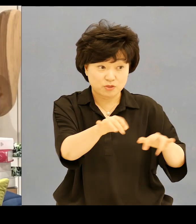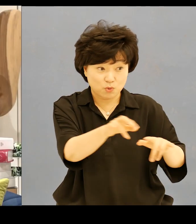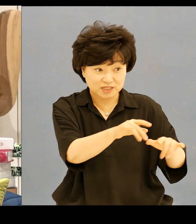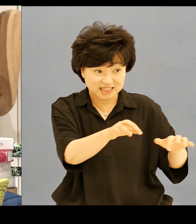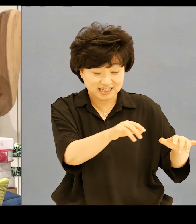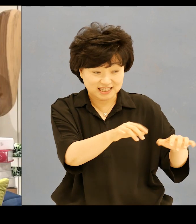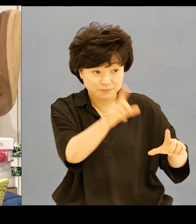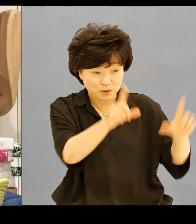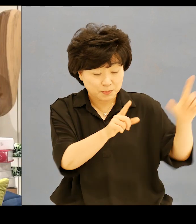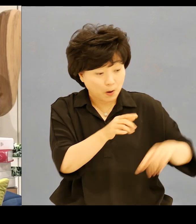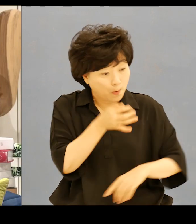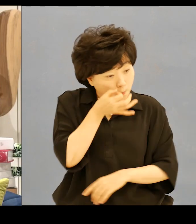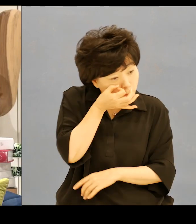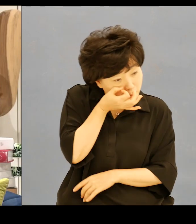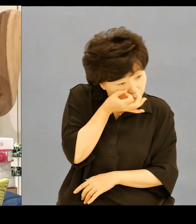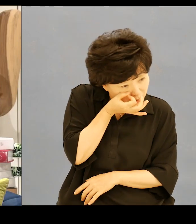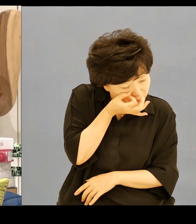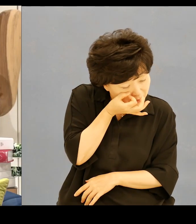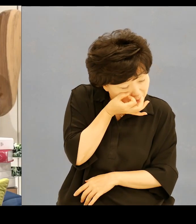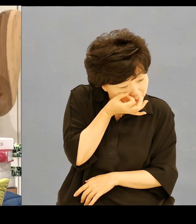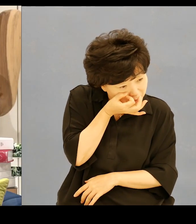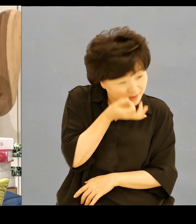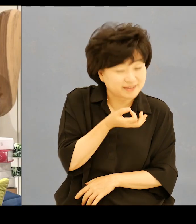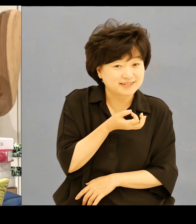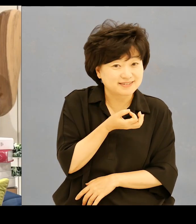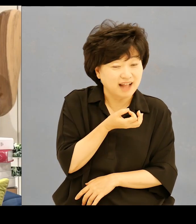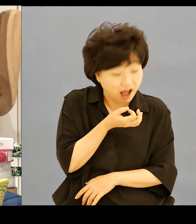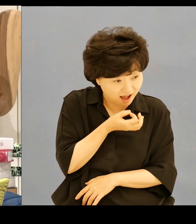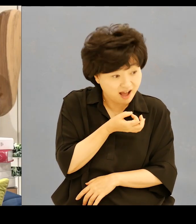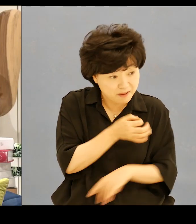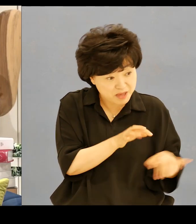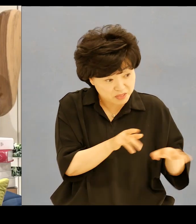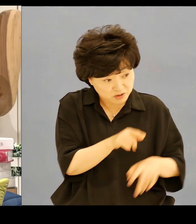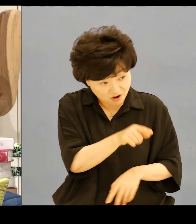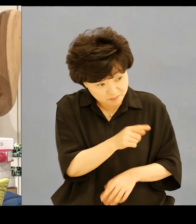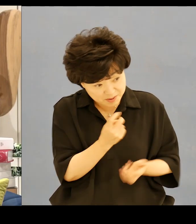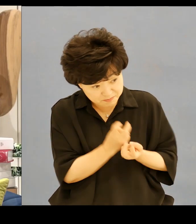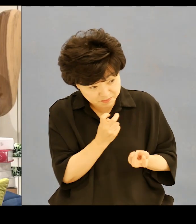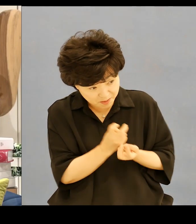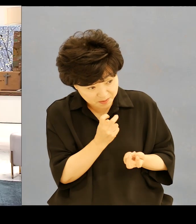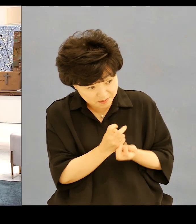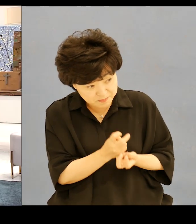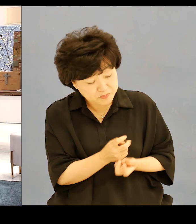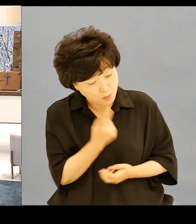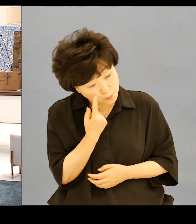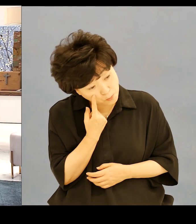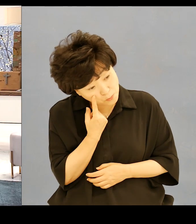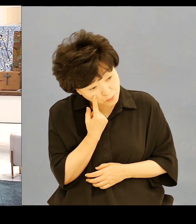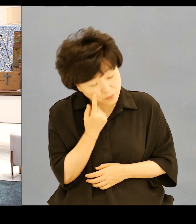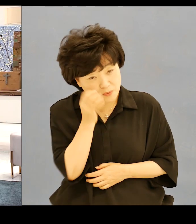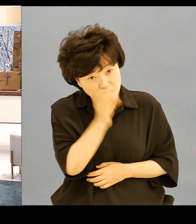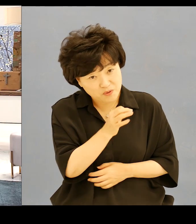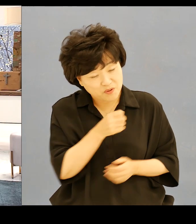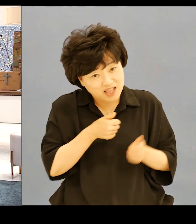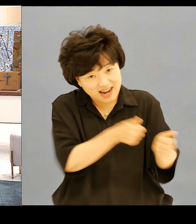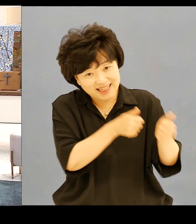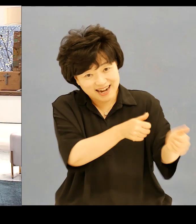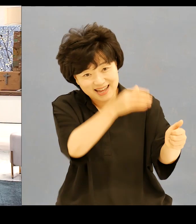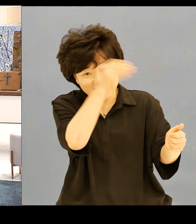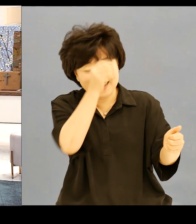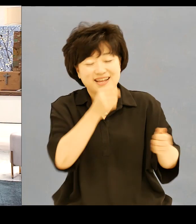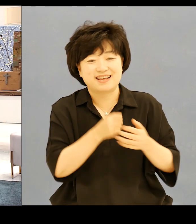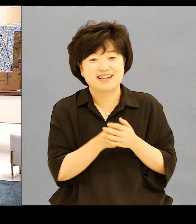피아노 치는 거를 이렇게 곁눈질로 봤어요. 이렇게 치네 하면서 저도 따라서 치고.